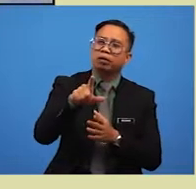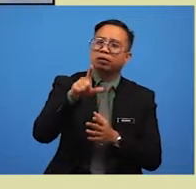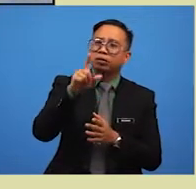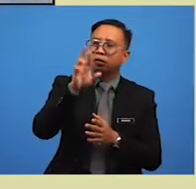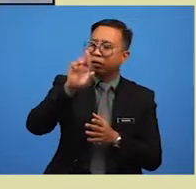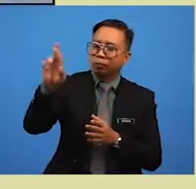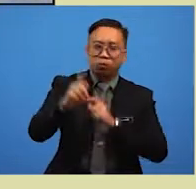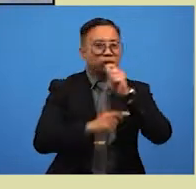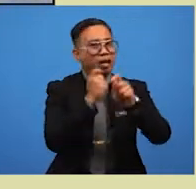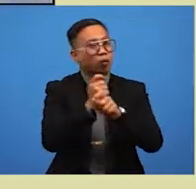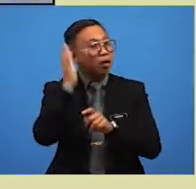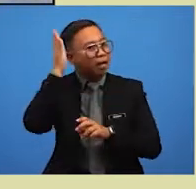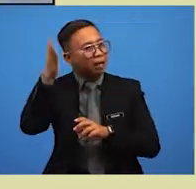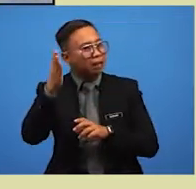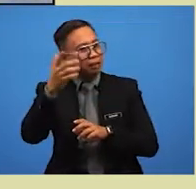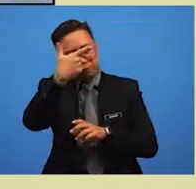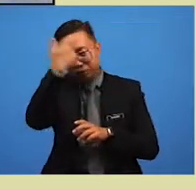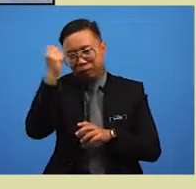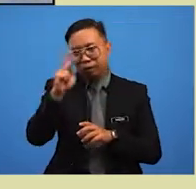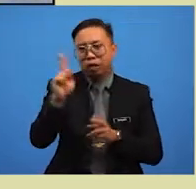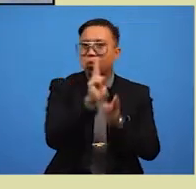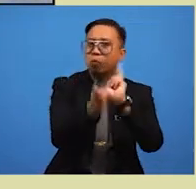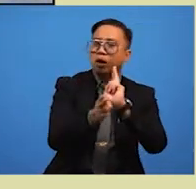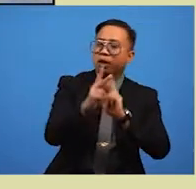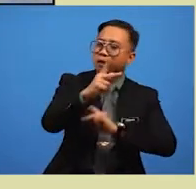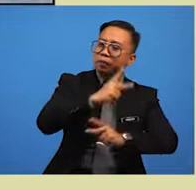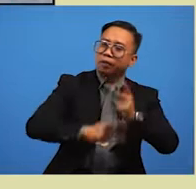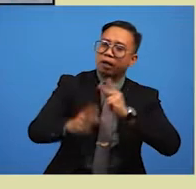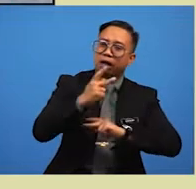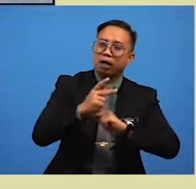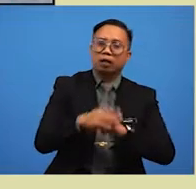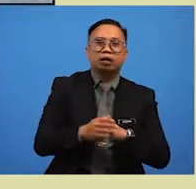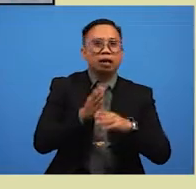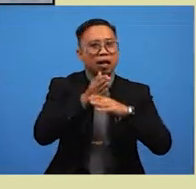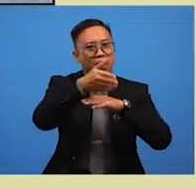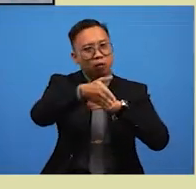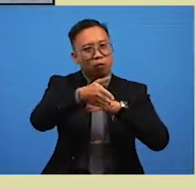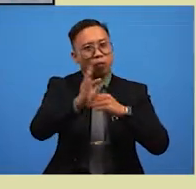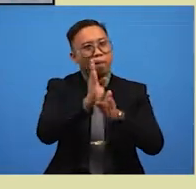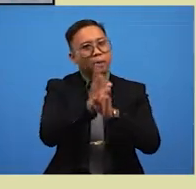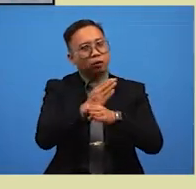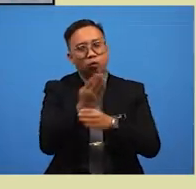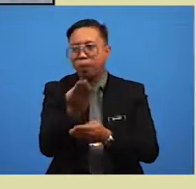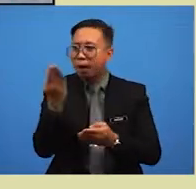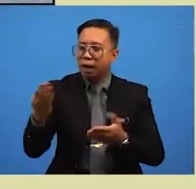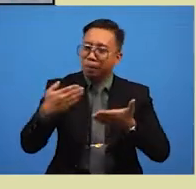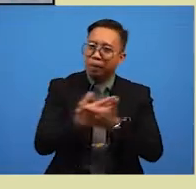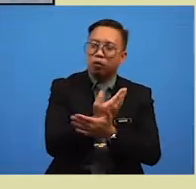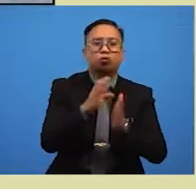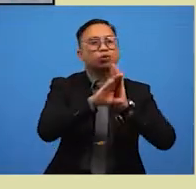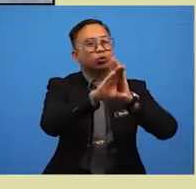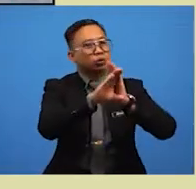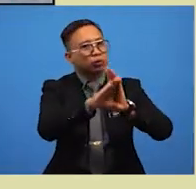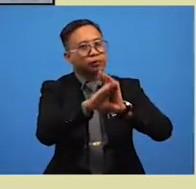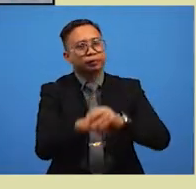tahun akan mengakibatkan perubahan kimia lalu membentuk bahan-bahan.